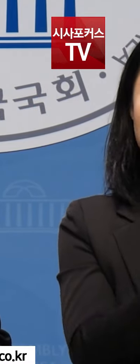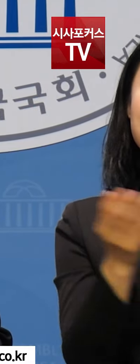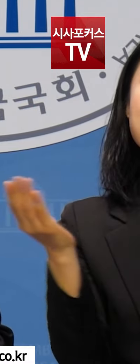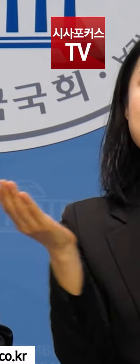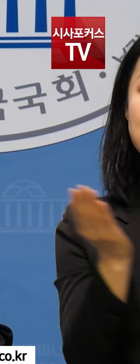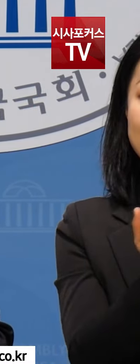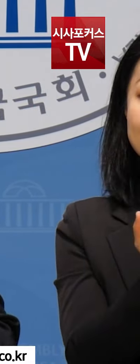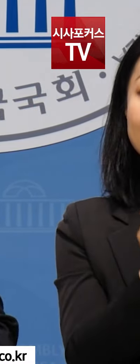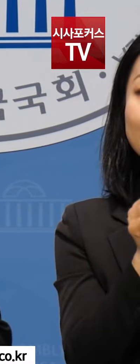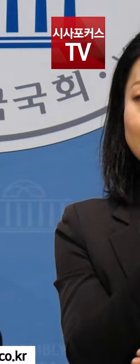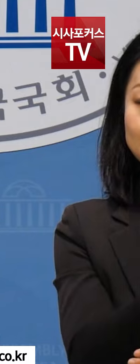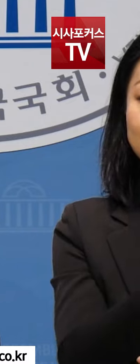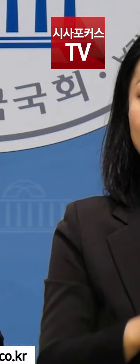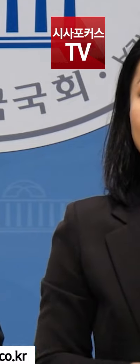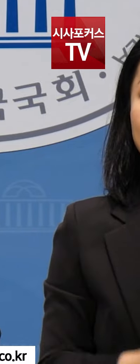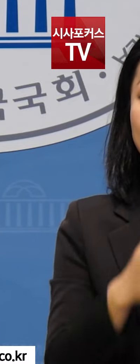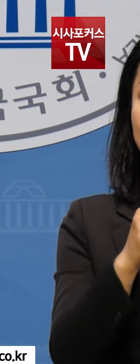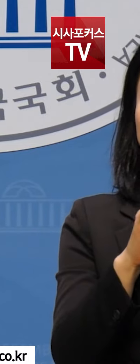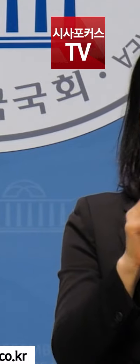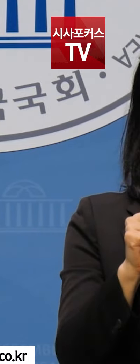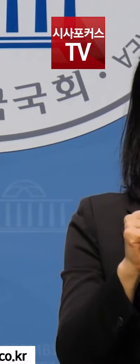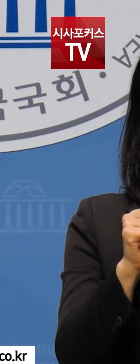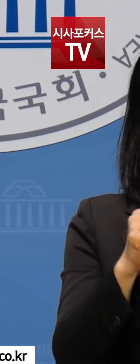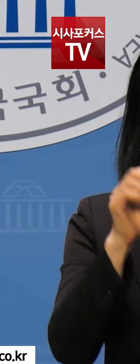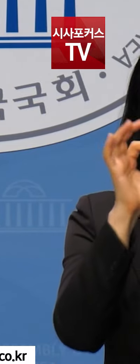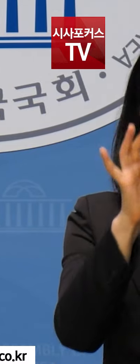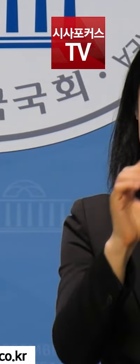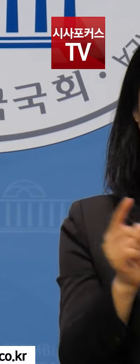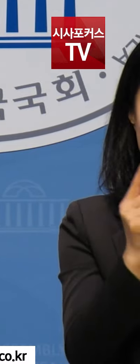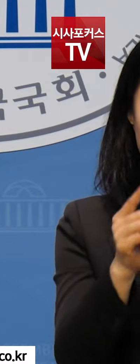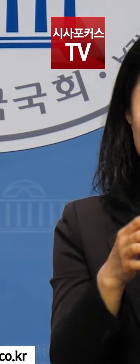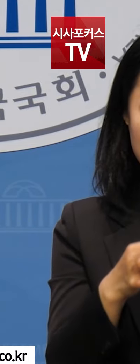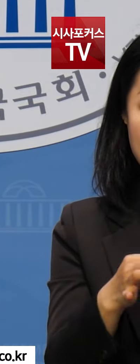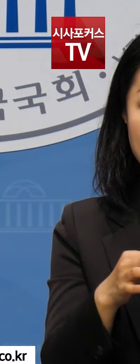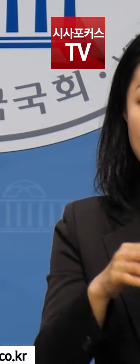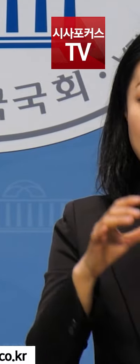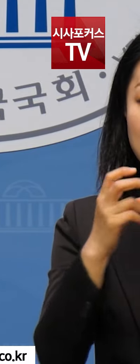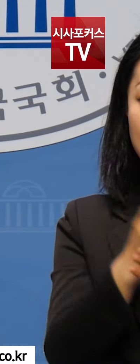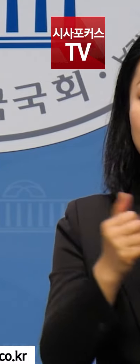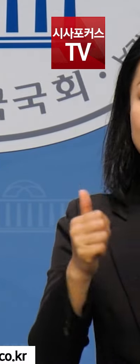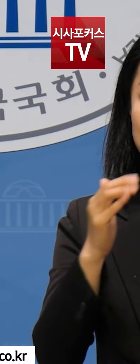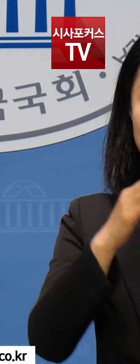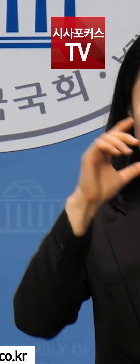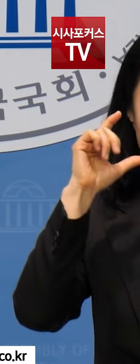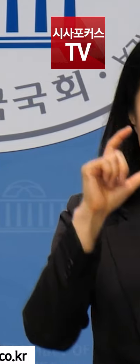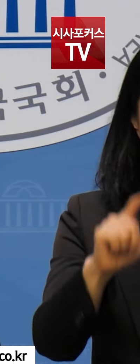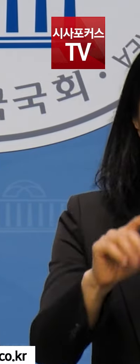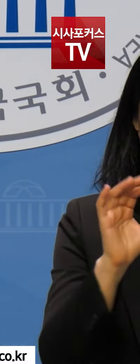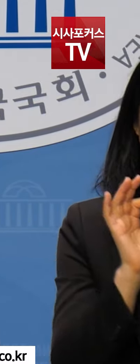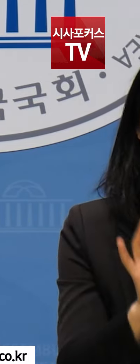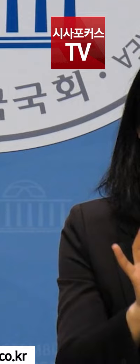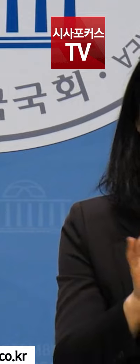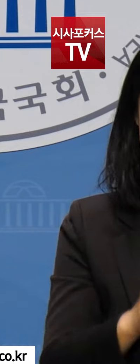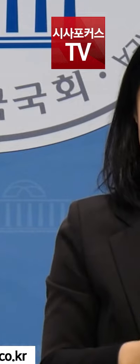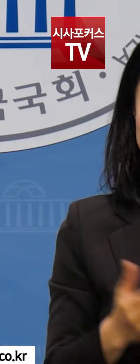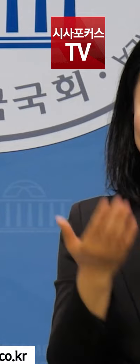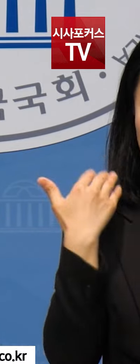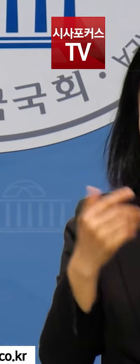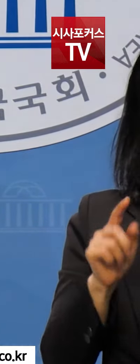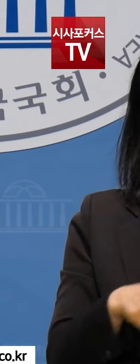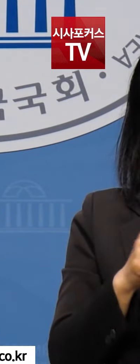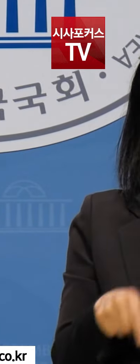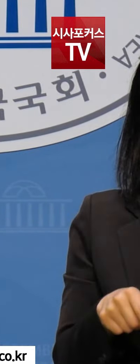것입니다. KBS 수신료 관련 헌재 결정은 방통위가 3인 체제일 때 의결한